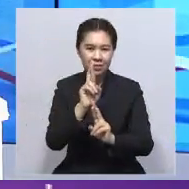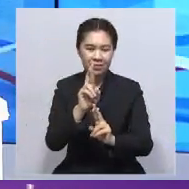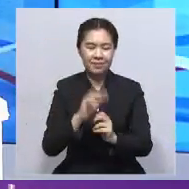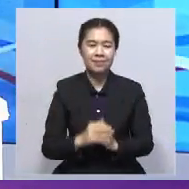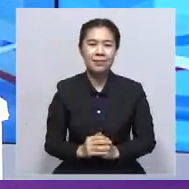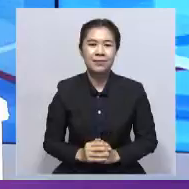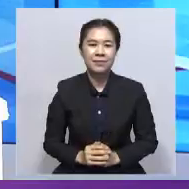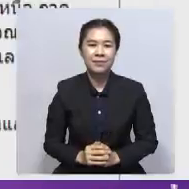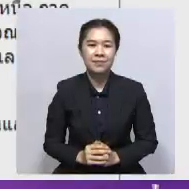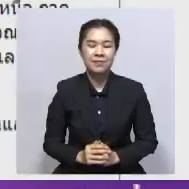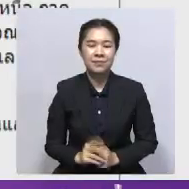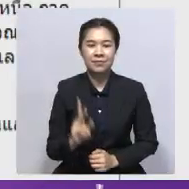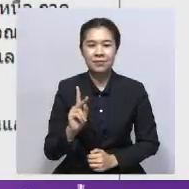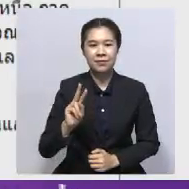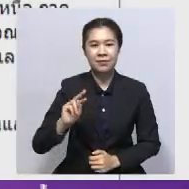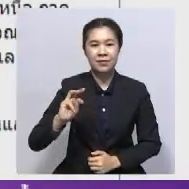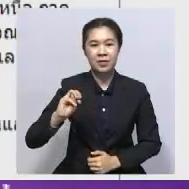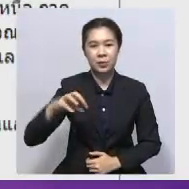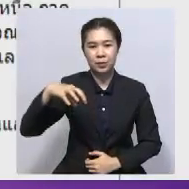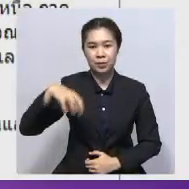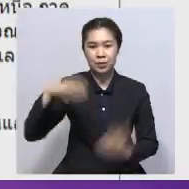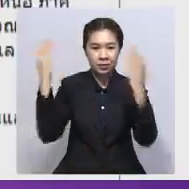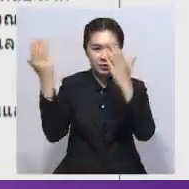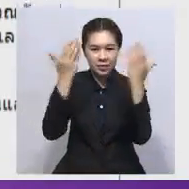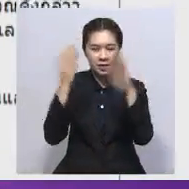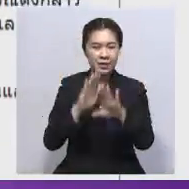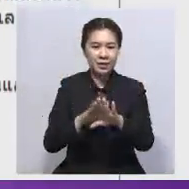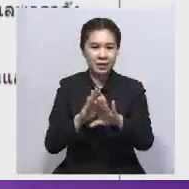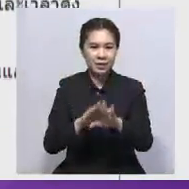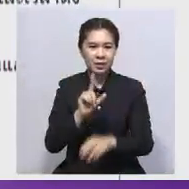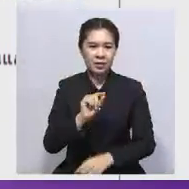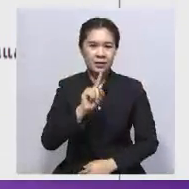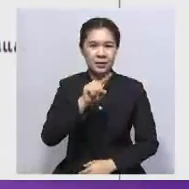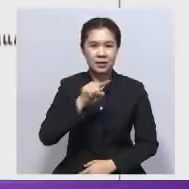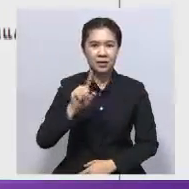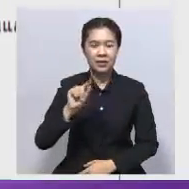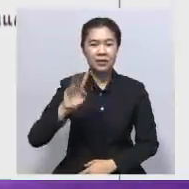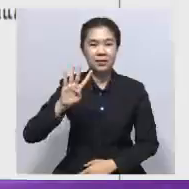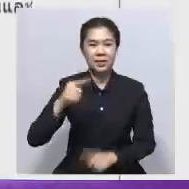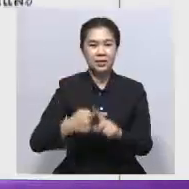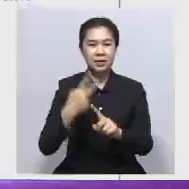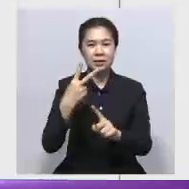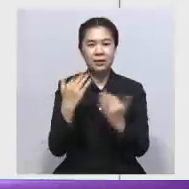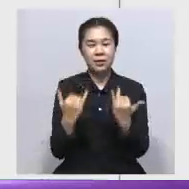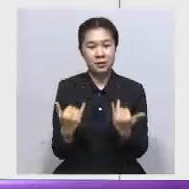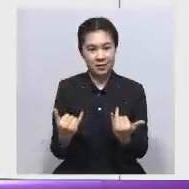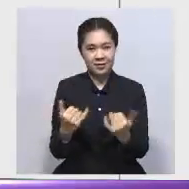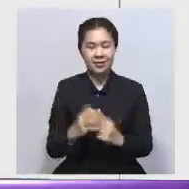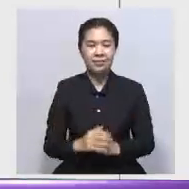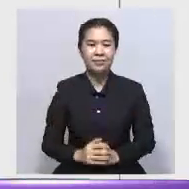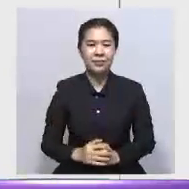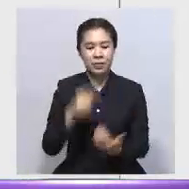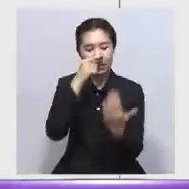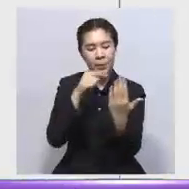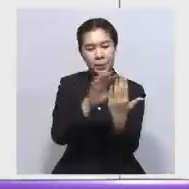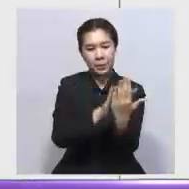ายด้วยค่ะโดยกรมอุตุนิยมวิทยาได้ออกประกาศเตือนภัยในช่วงวันที่21ถึง24กุมภาพันธ์2561ประ